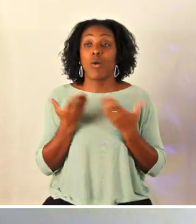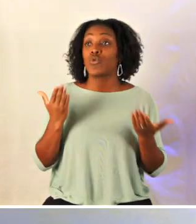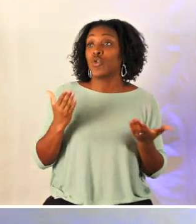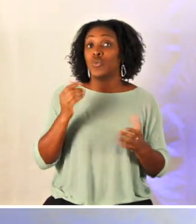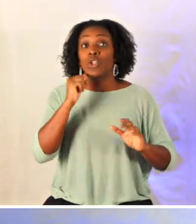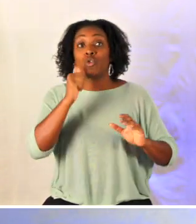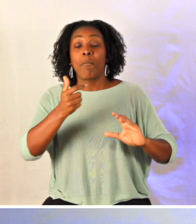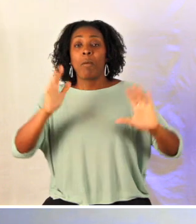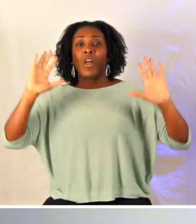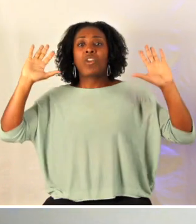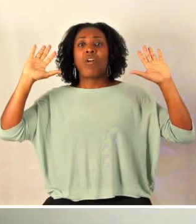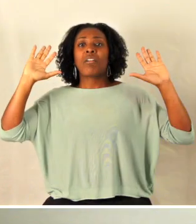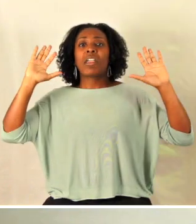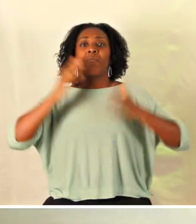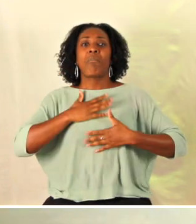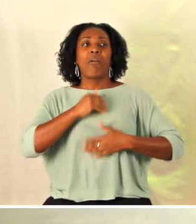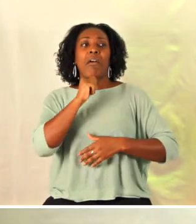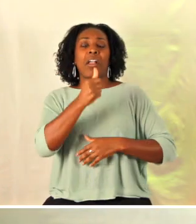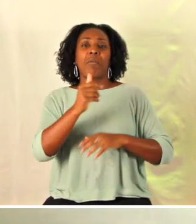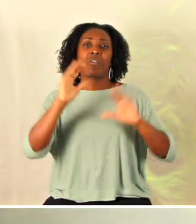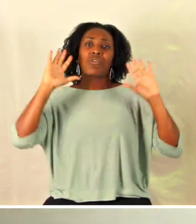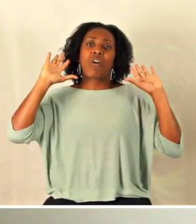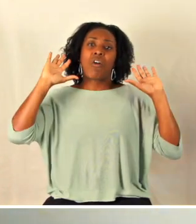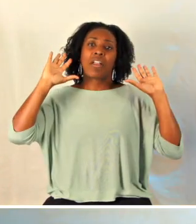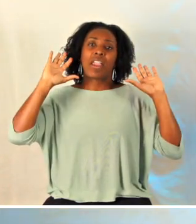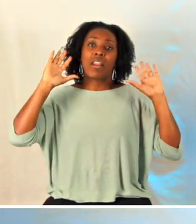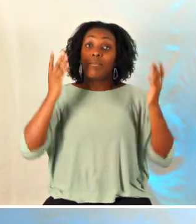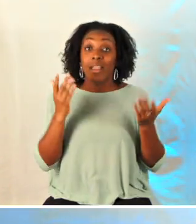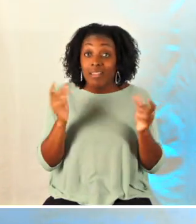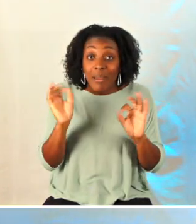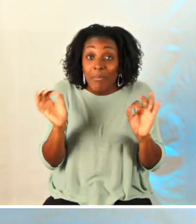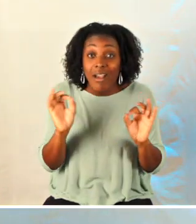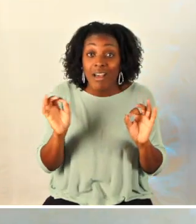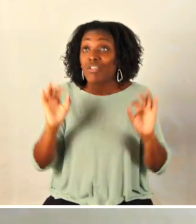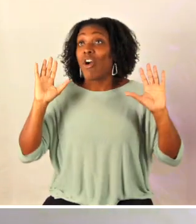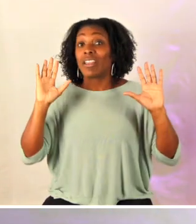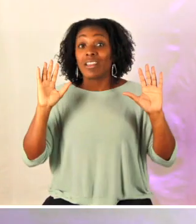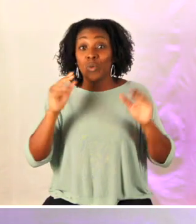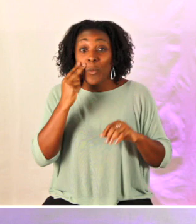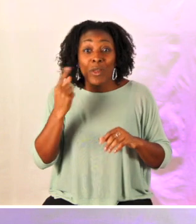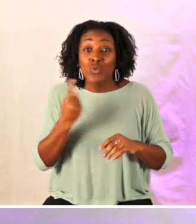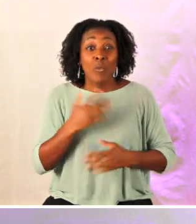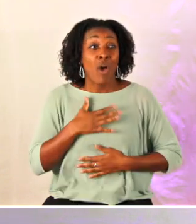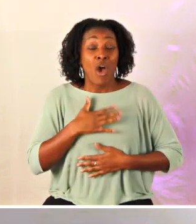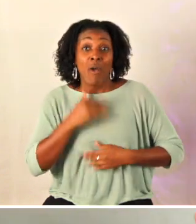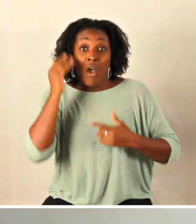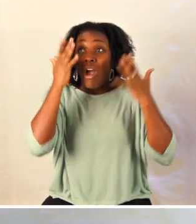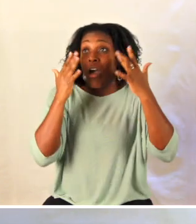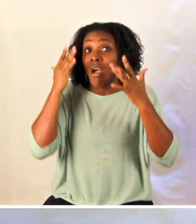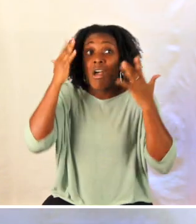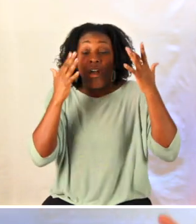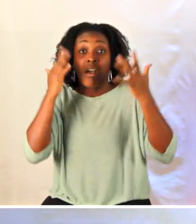assuré dans ma vie, j'ai aucune crainte, je suis tranquille. Mais l'homme n'a pas cela. L'homme est dans la peur continuelle. C'est pour ça qu'il